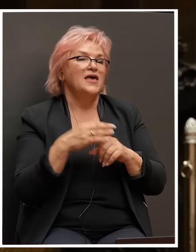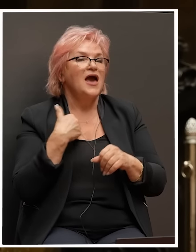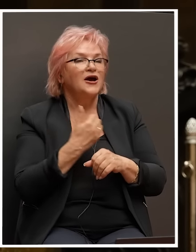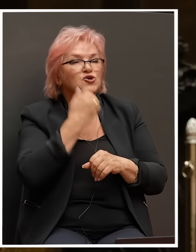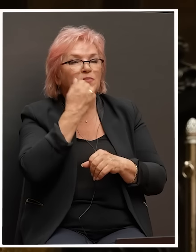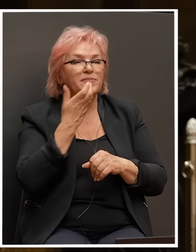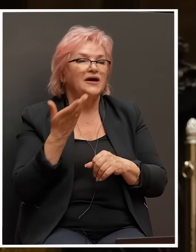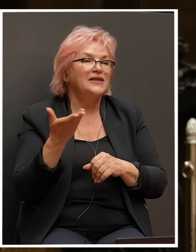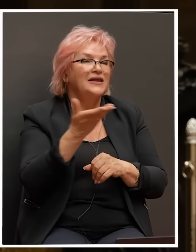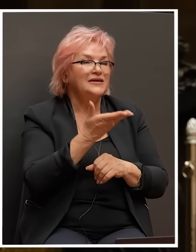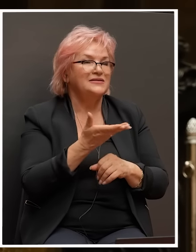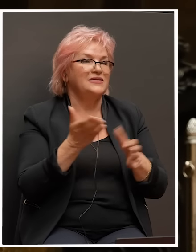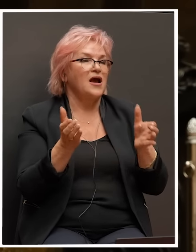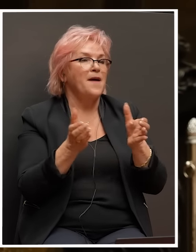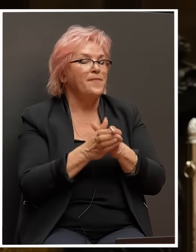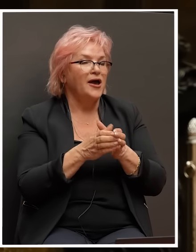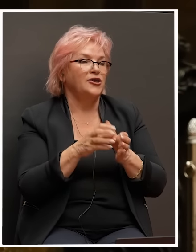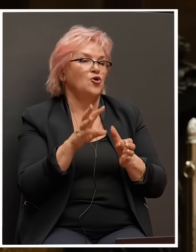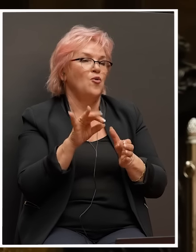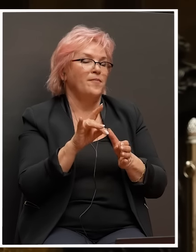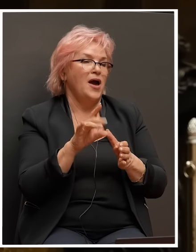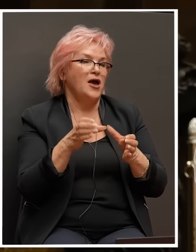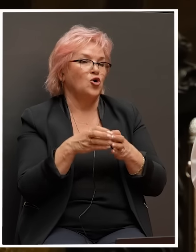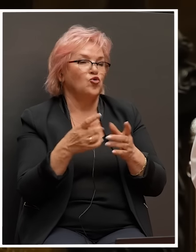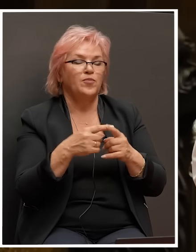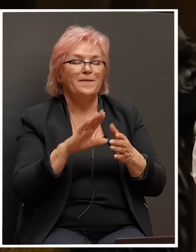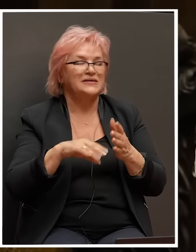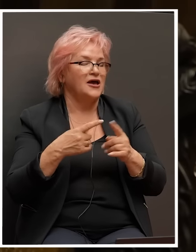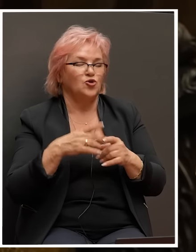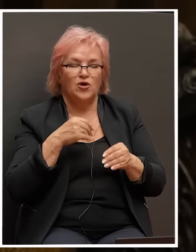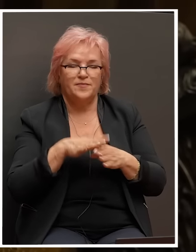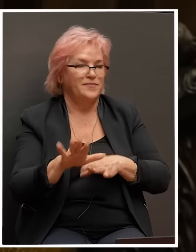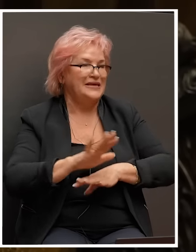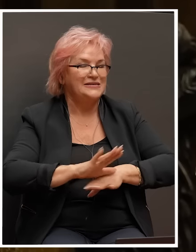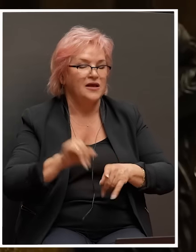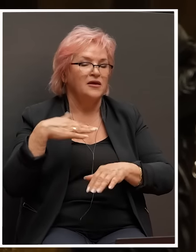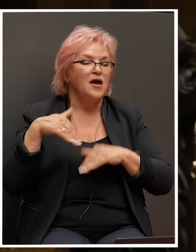хочу поблагодарить компанию MR Group, без которой мы бы это не сделали. Они